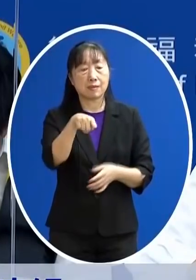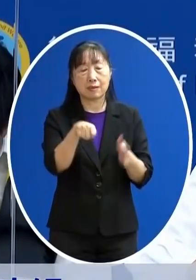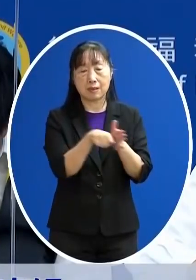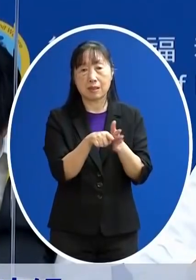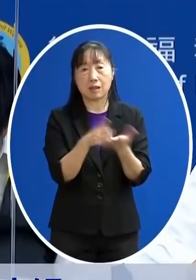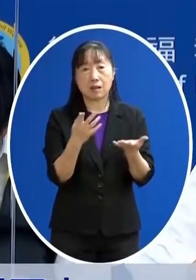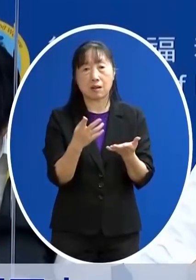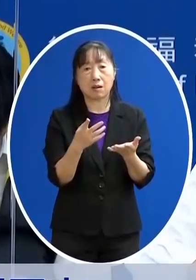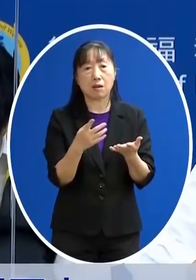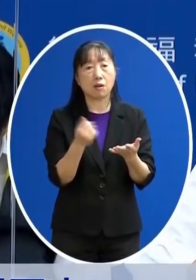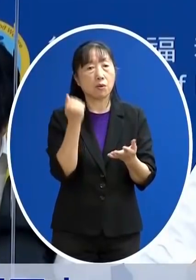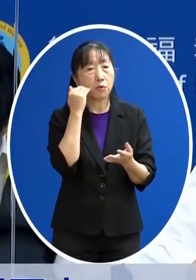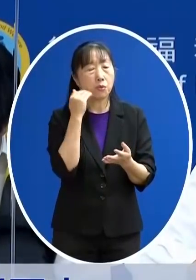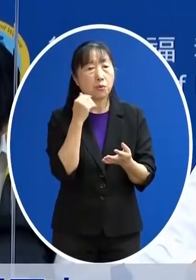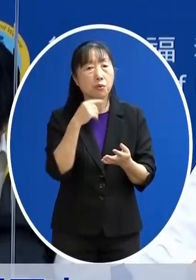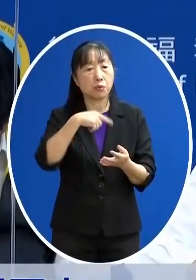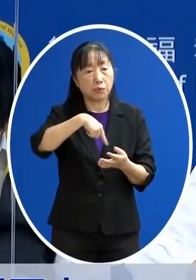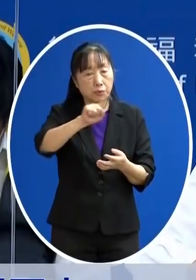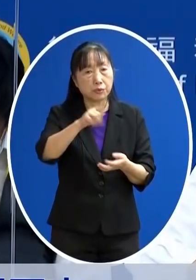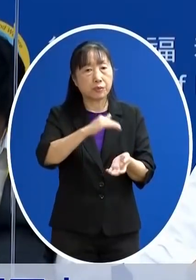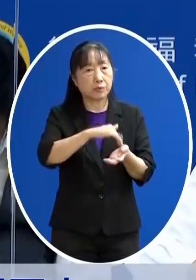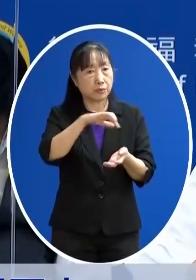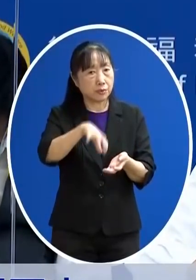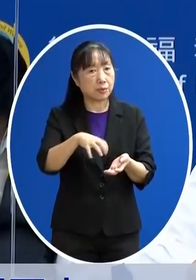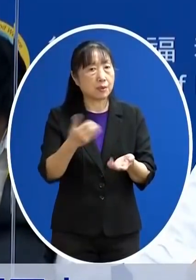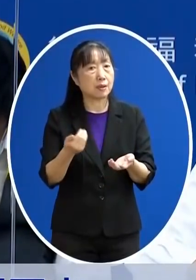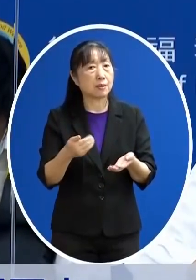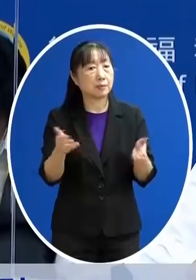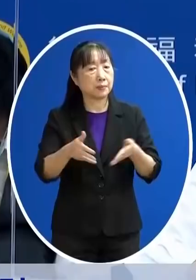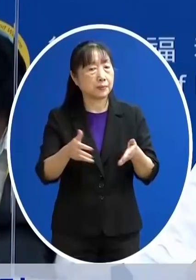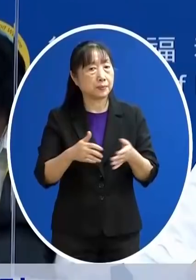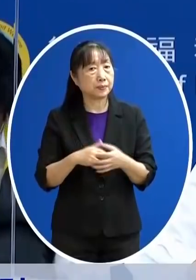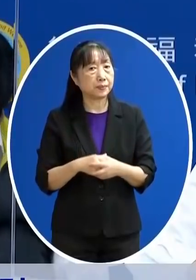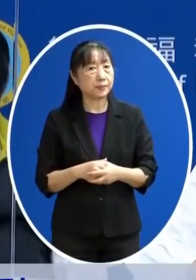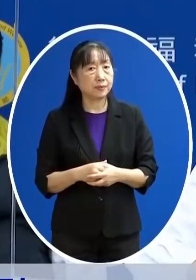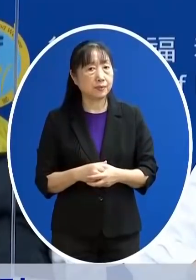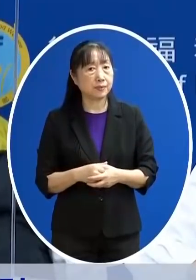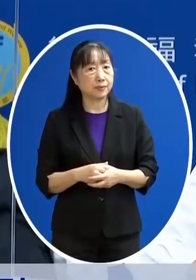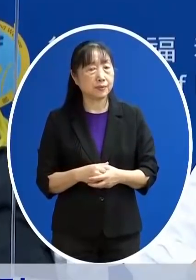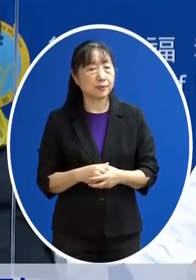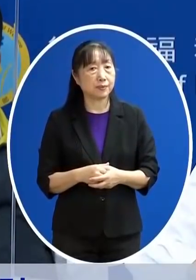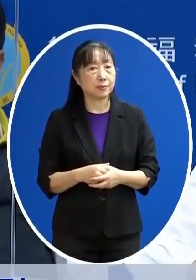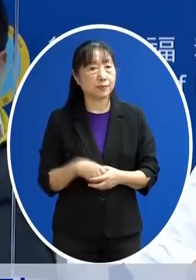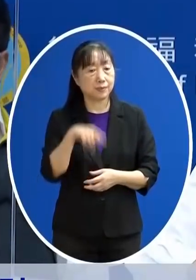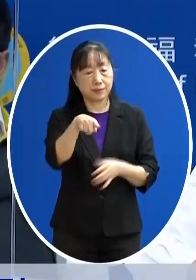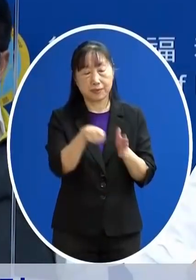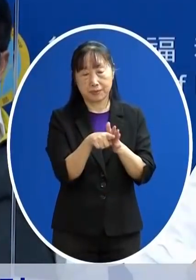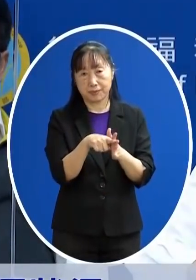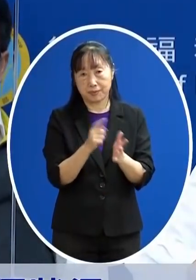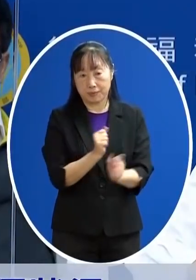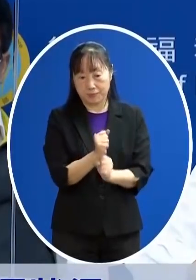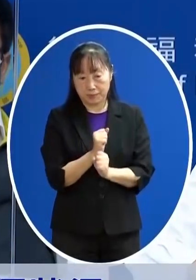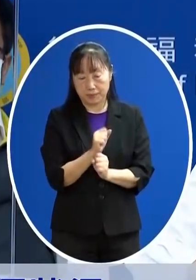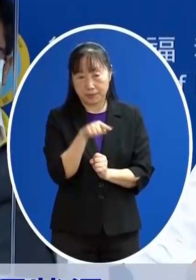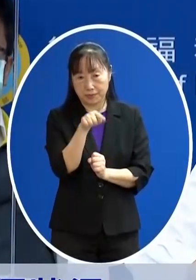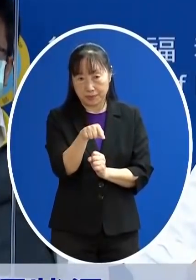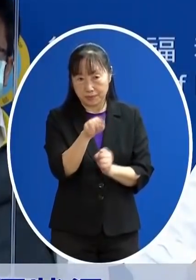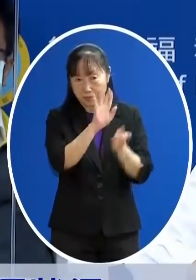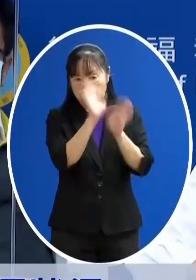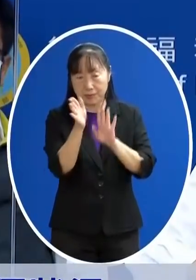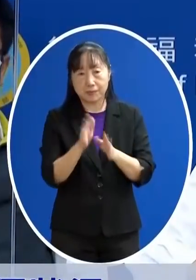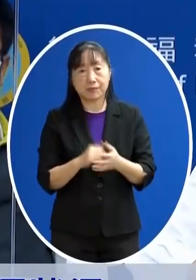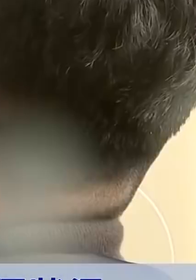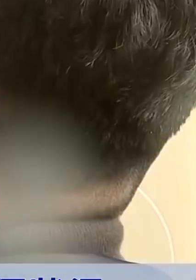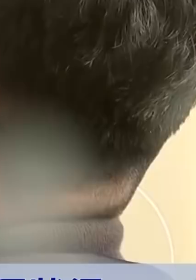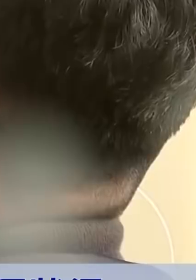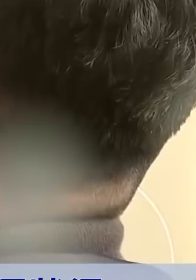候，那就让病人早一点到医院里面去，那比较多密集的监测，那避免再发生这样的一